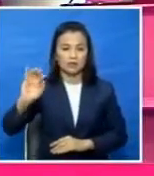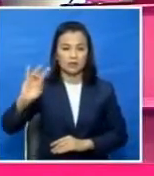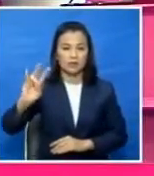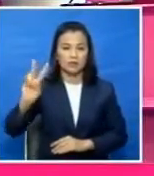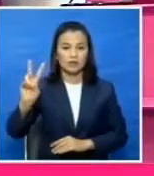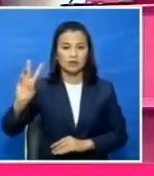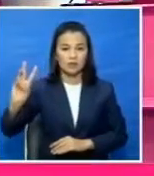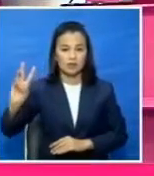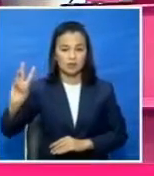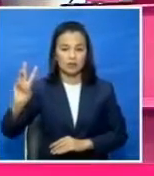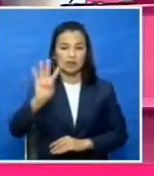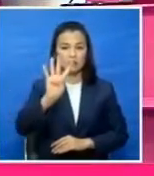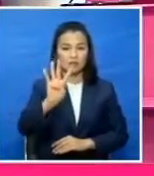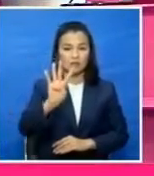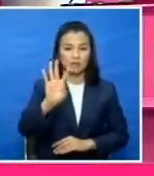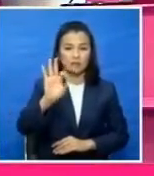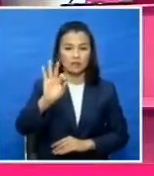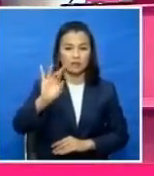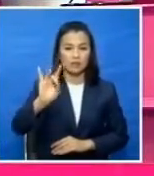4980726